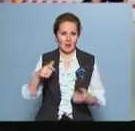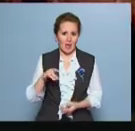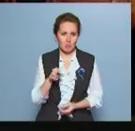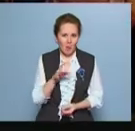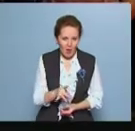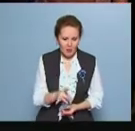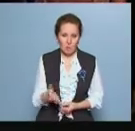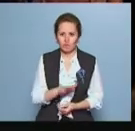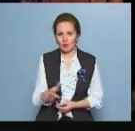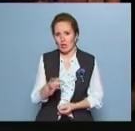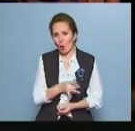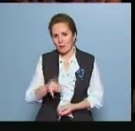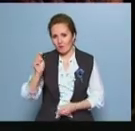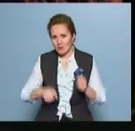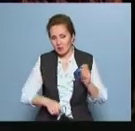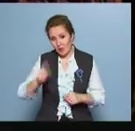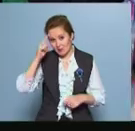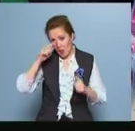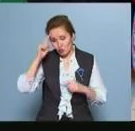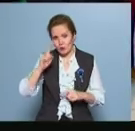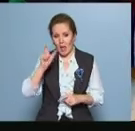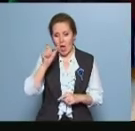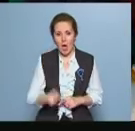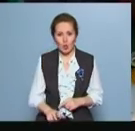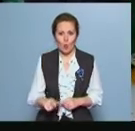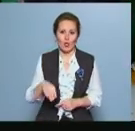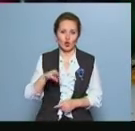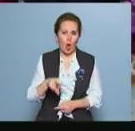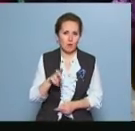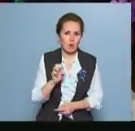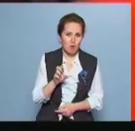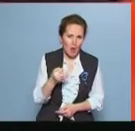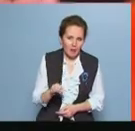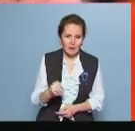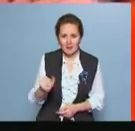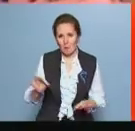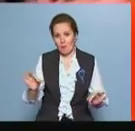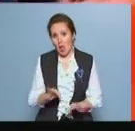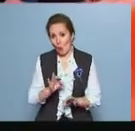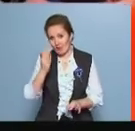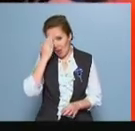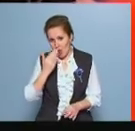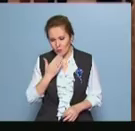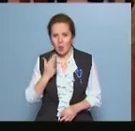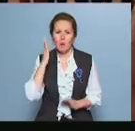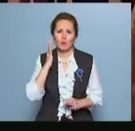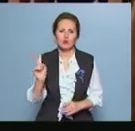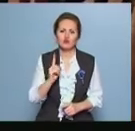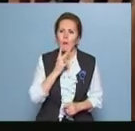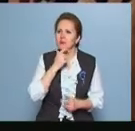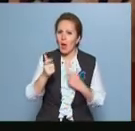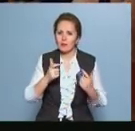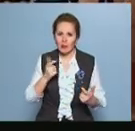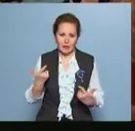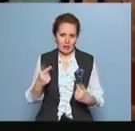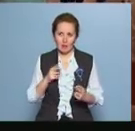межрегиональный фестиваль «Сказочные герои на родине Толбабая», «Табань-фест» и «Мелодии лета». Будет что посмотреть и где побывать. Постоянно